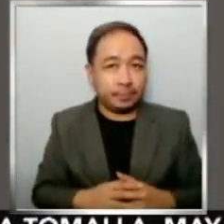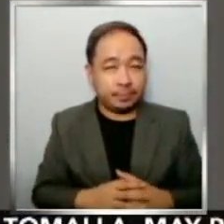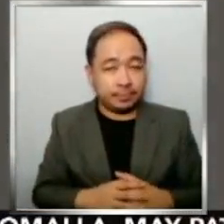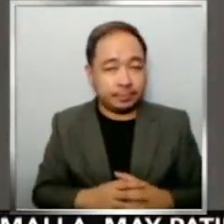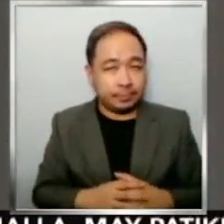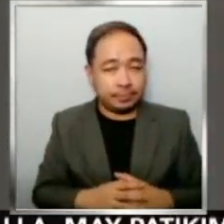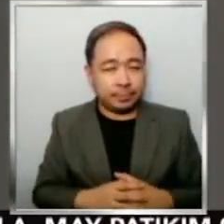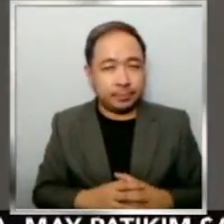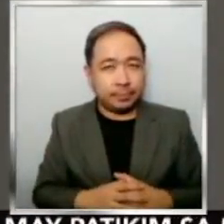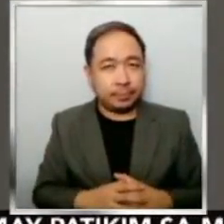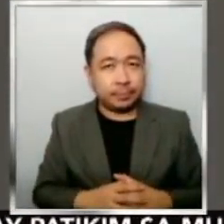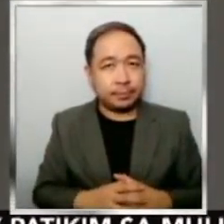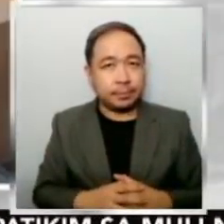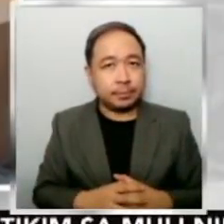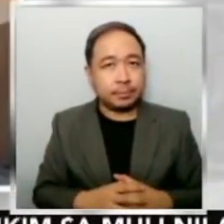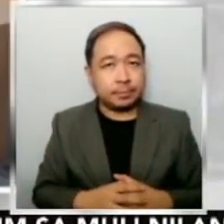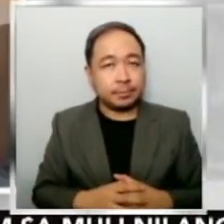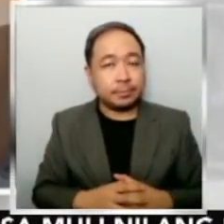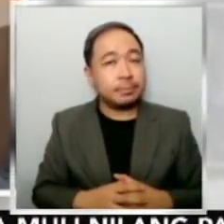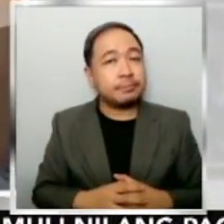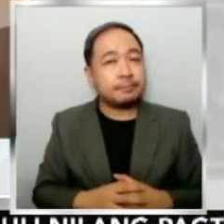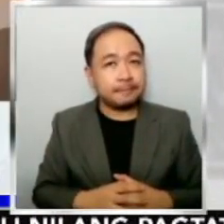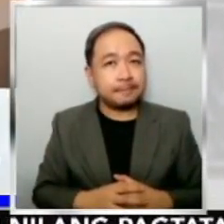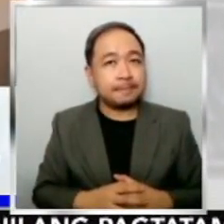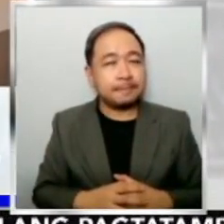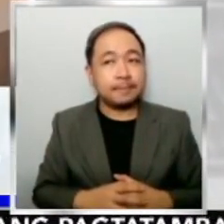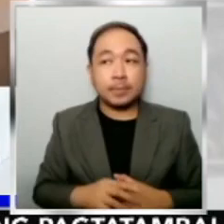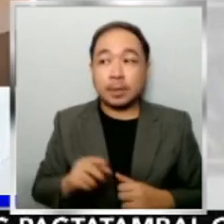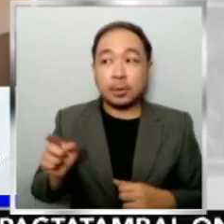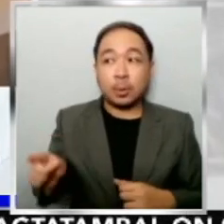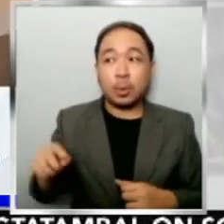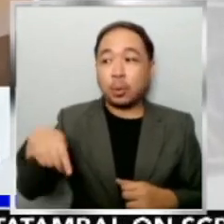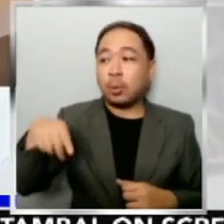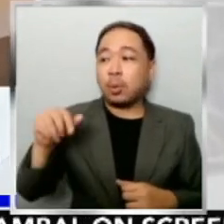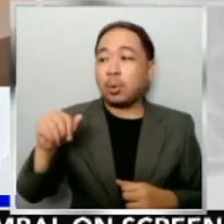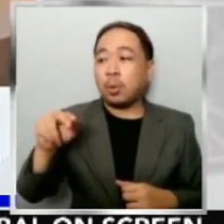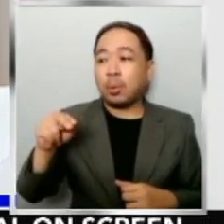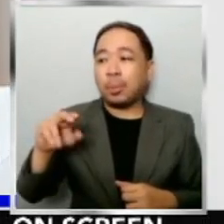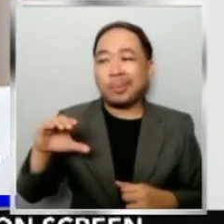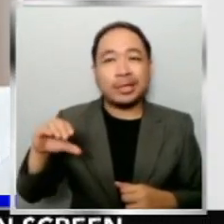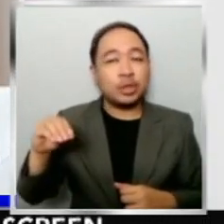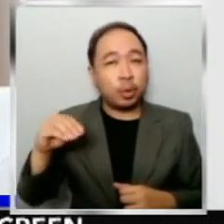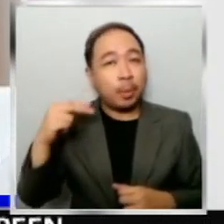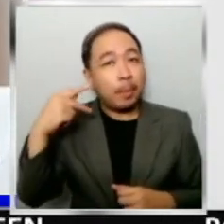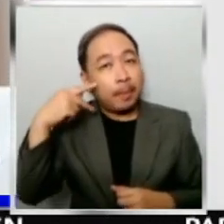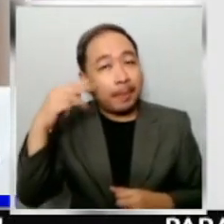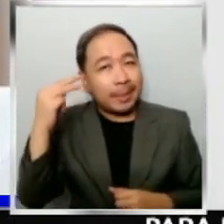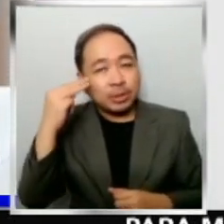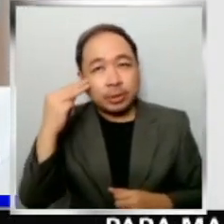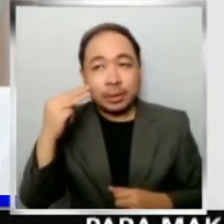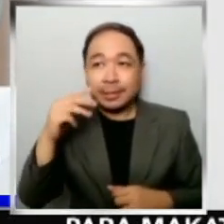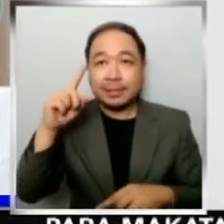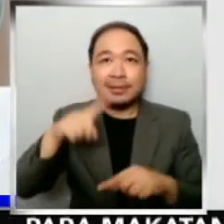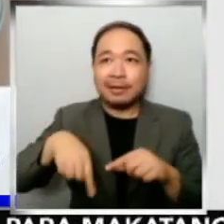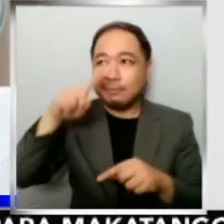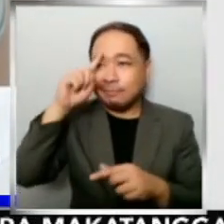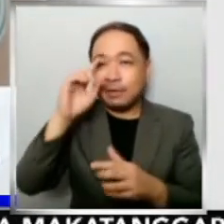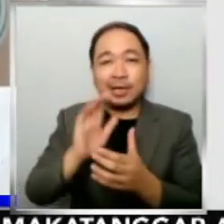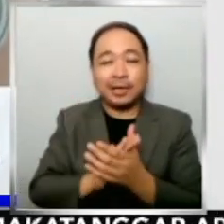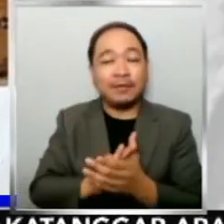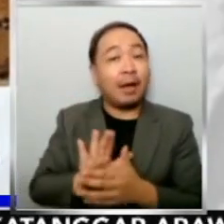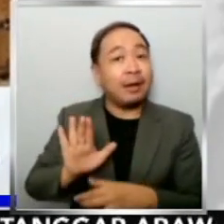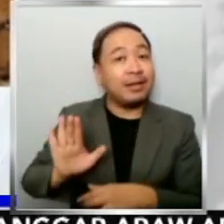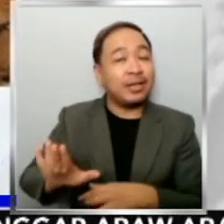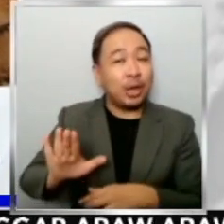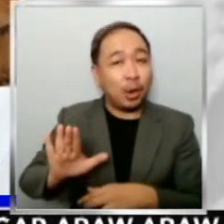Hindi halos makapaniwala si Pancho Magno na magdadalawang taon na ang anak nila ni Max Collins na si